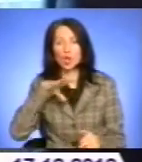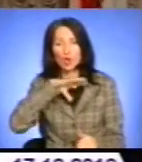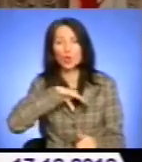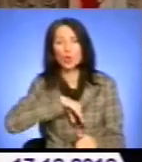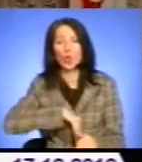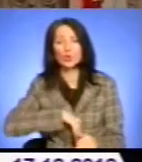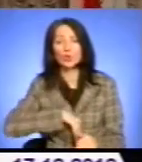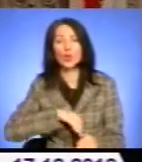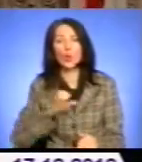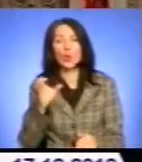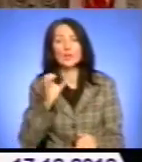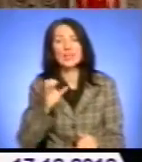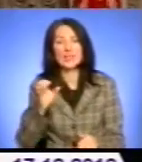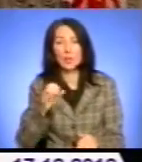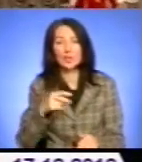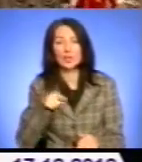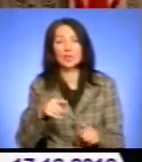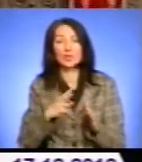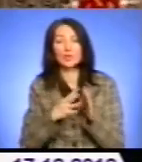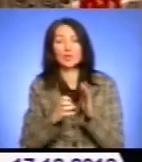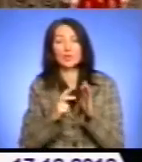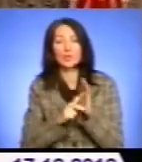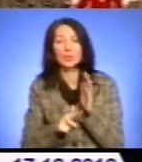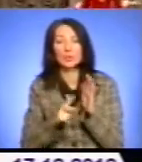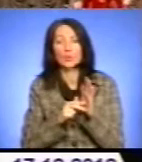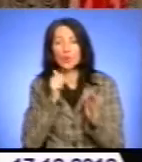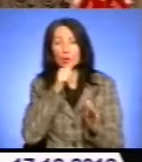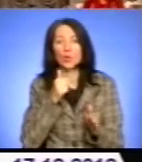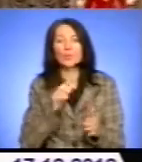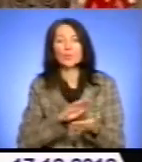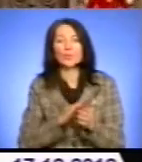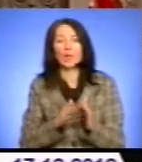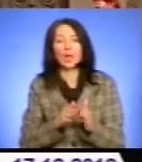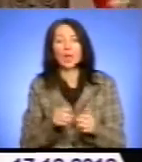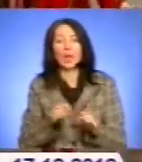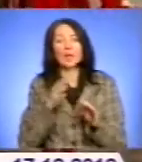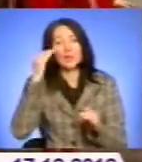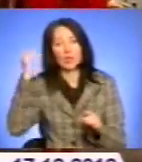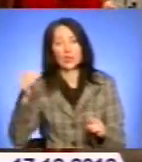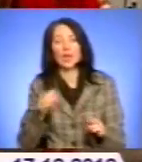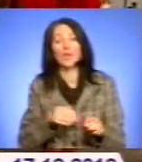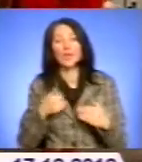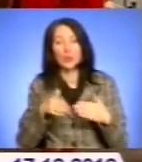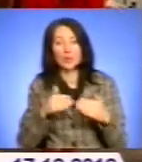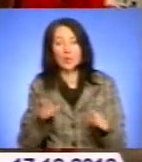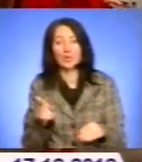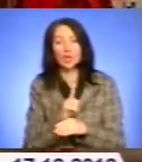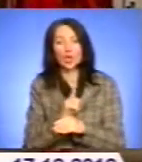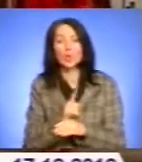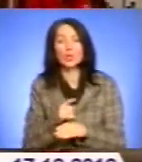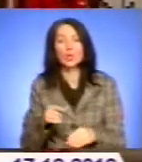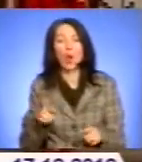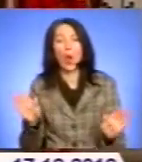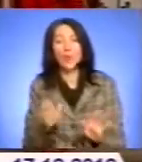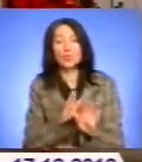духовності. У серпні 1988 року талановитих випускників Рівненського інституту культури, Тернопільського музичного училища імені